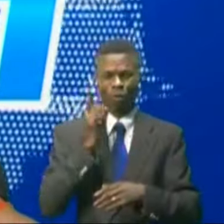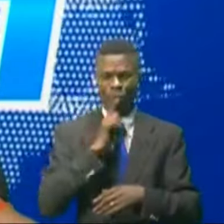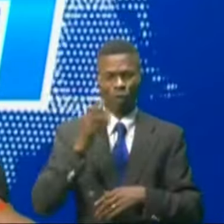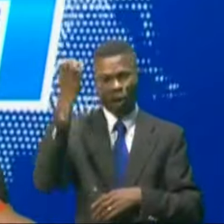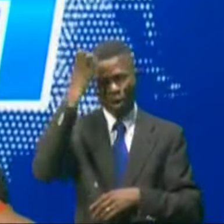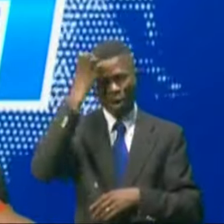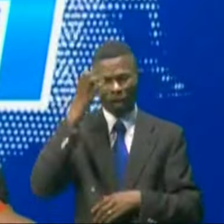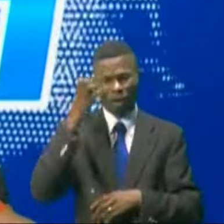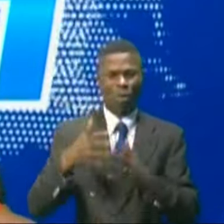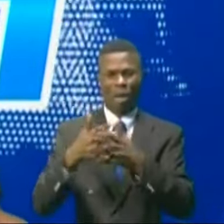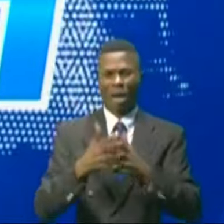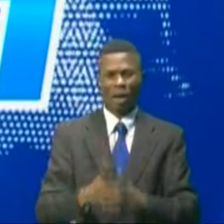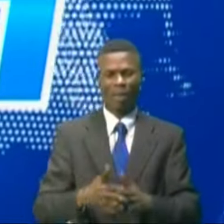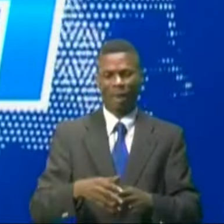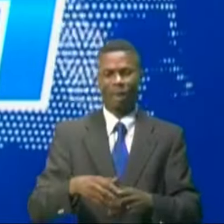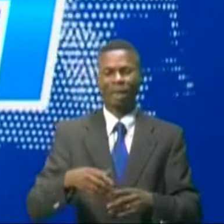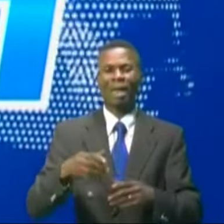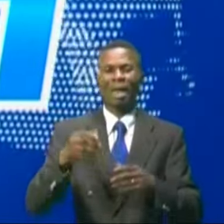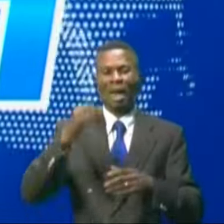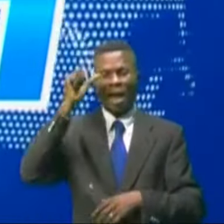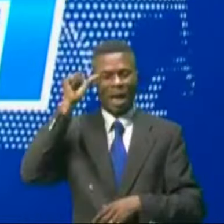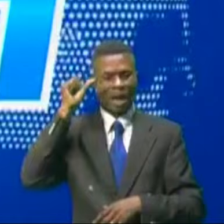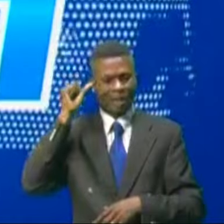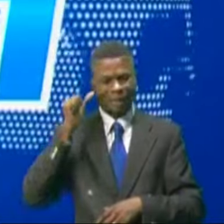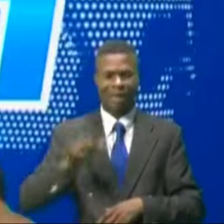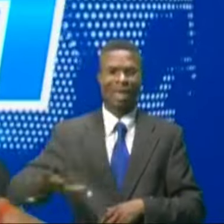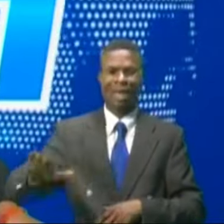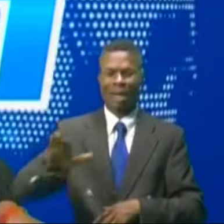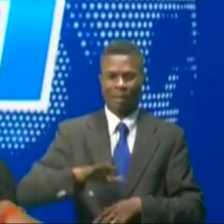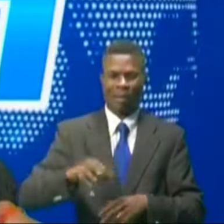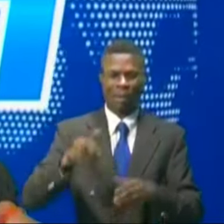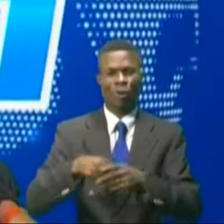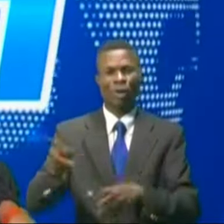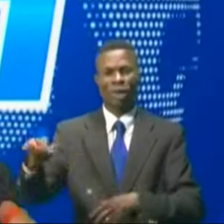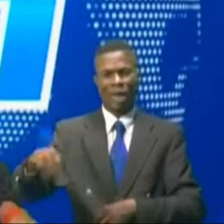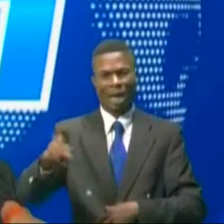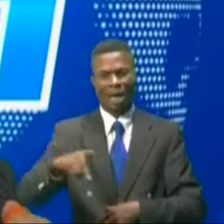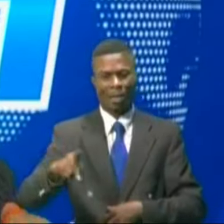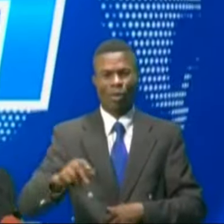Oscar Mbalkaïj qui l'a coordonné. Souzingoy